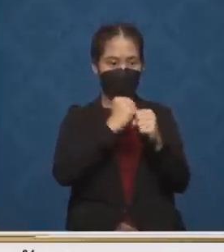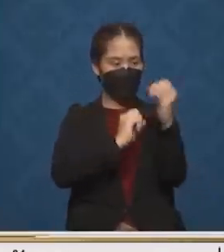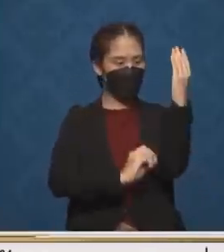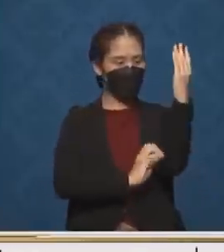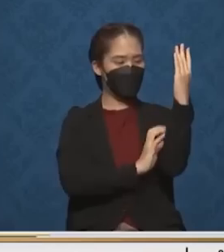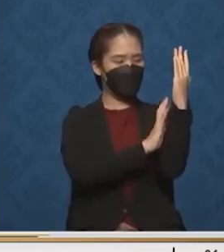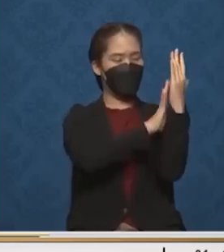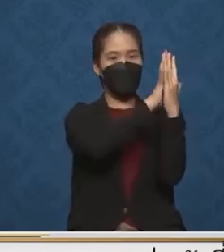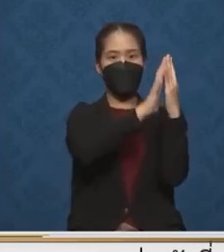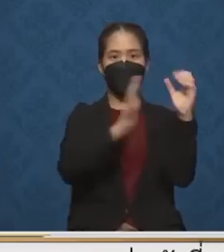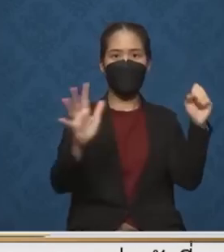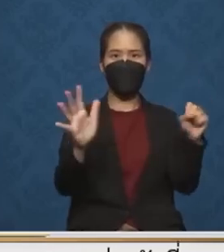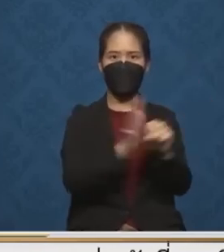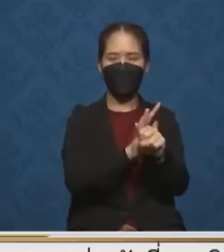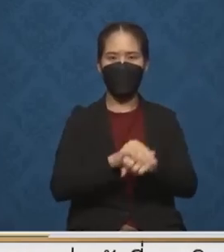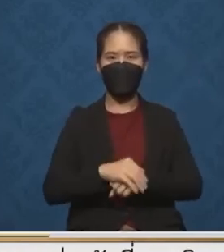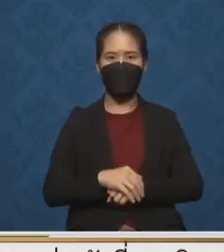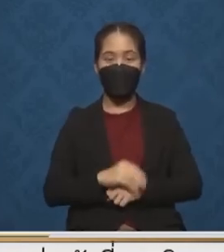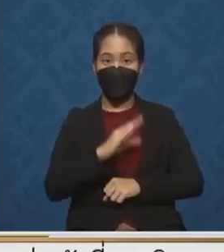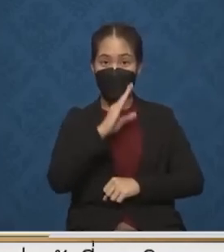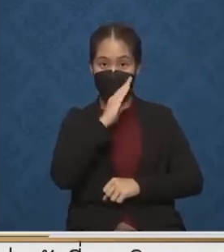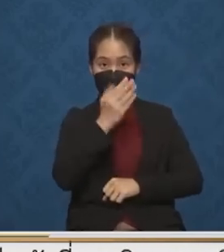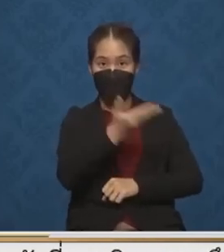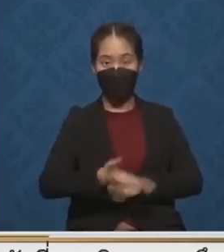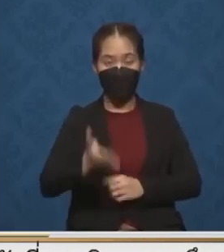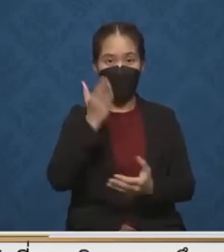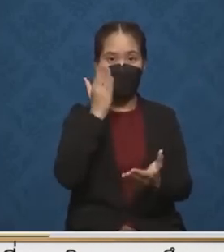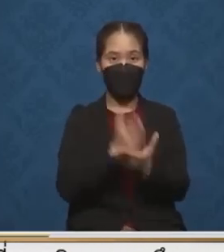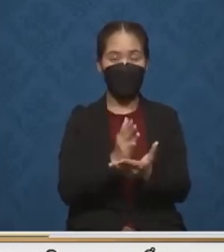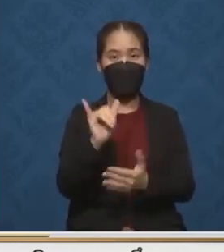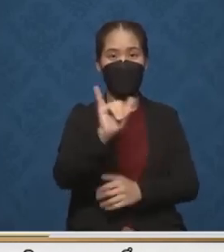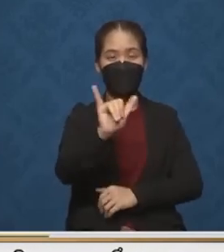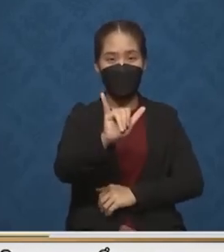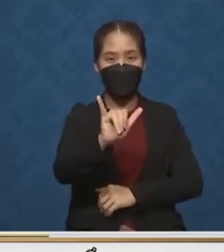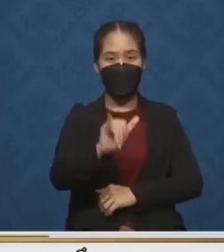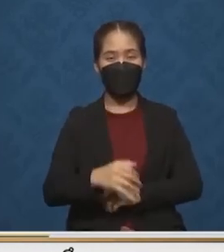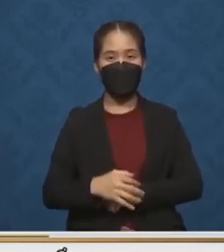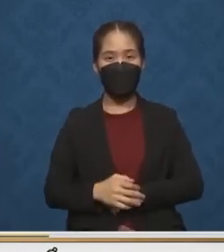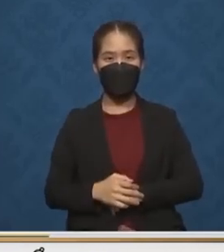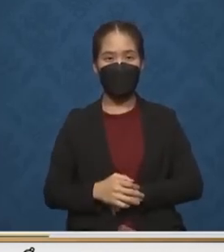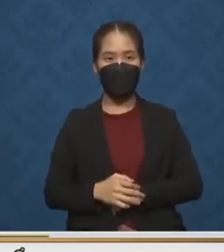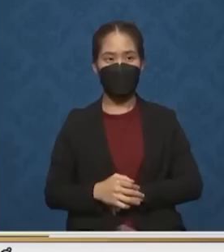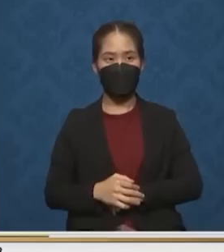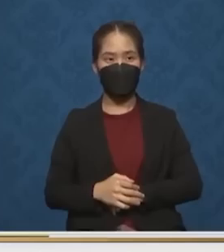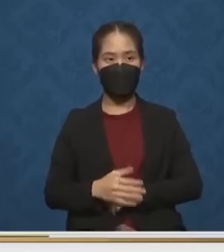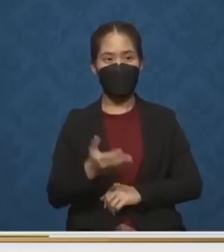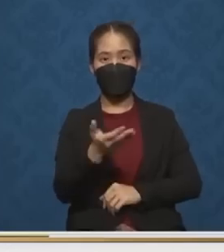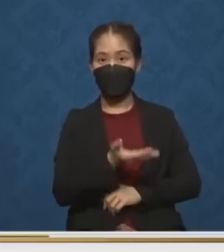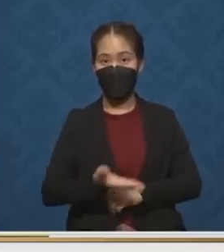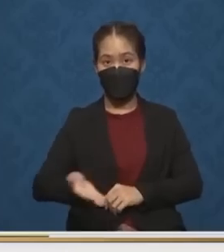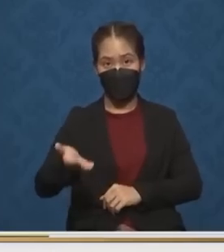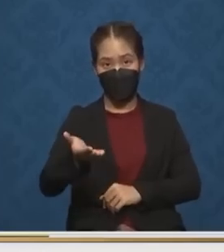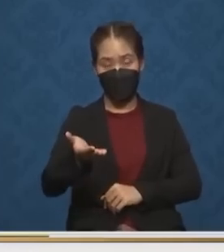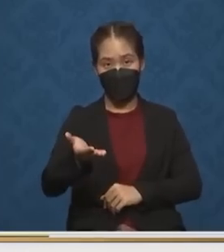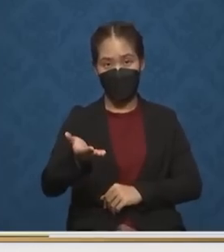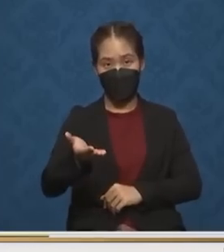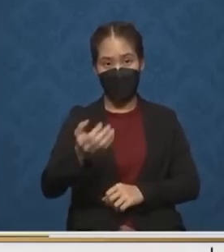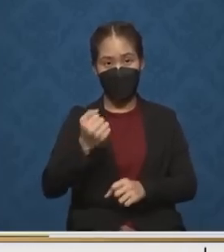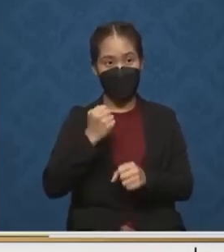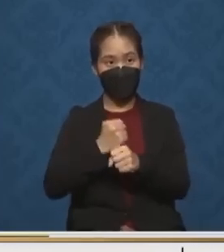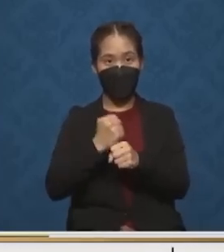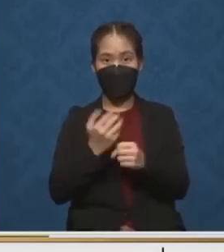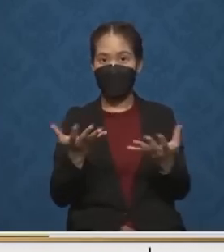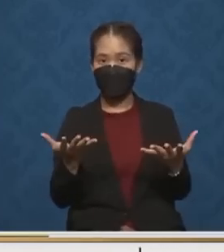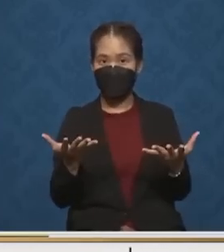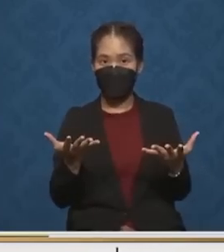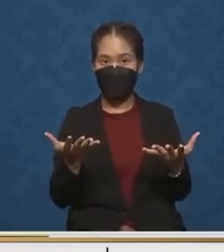ยังหน่วยงานต่ๆและถ้าเราไมหุดวนนี้ธรธานครับเรากไมสามารถทำอะไรให้กับเขาได้อ